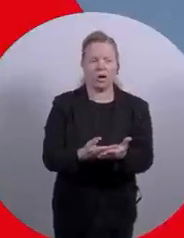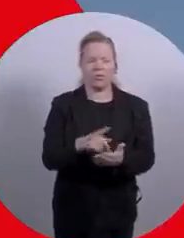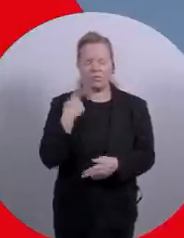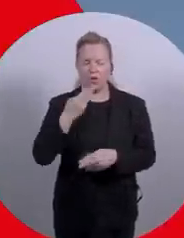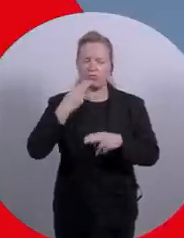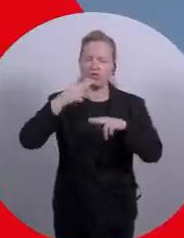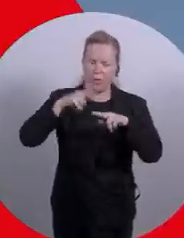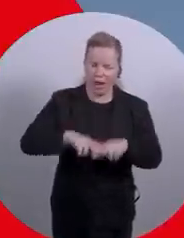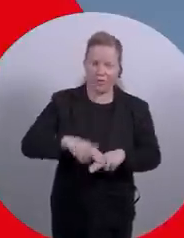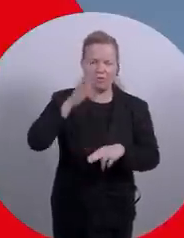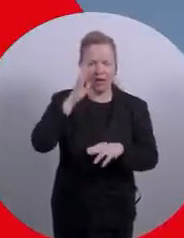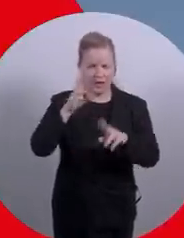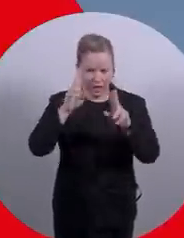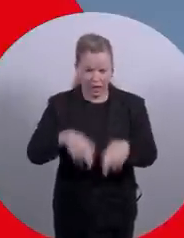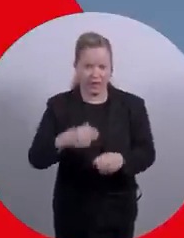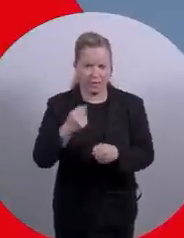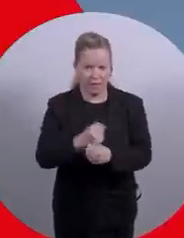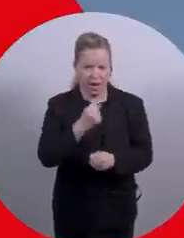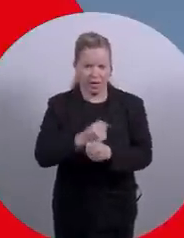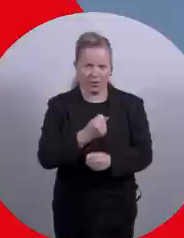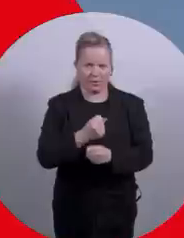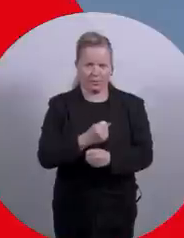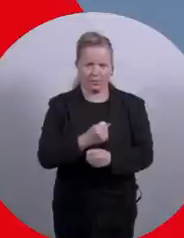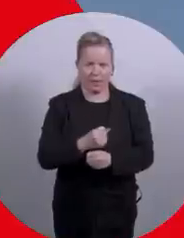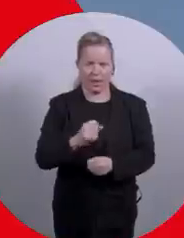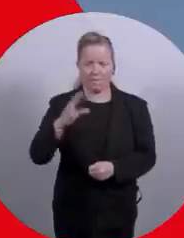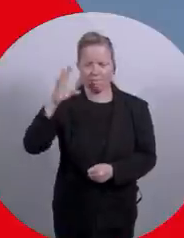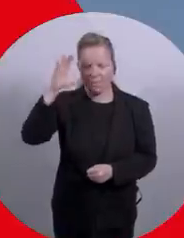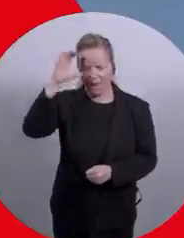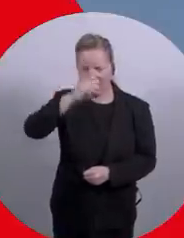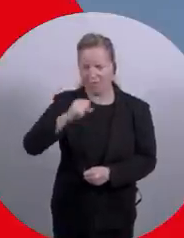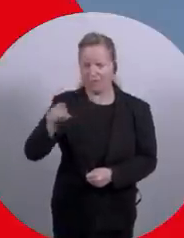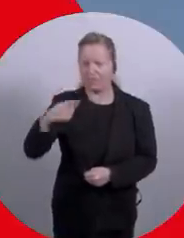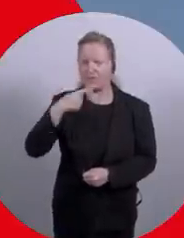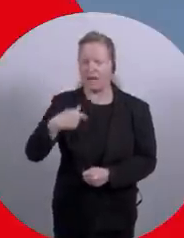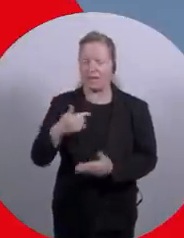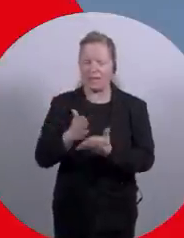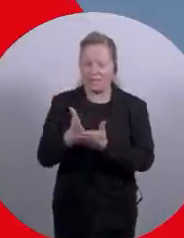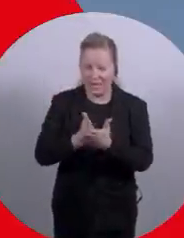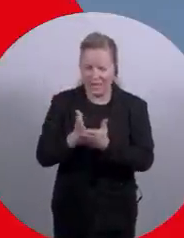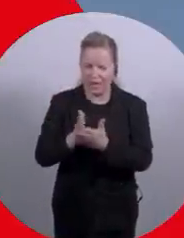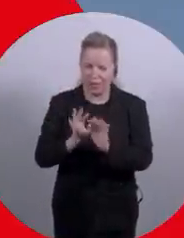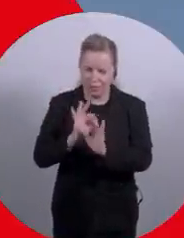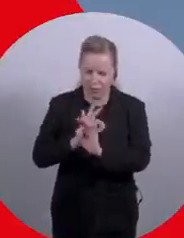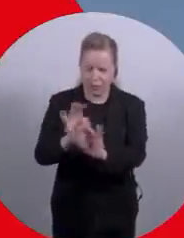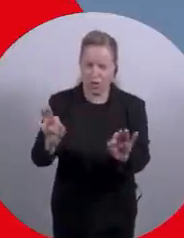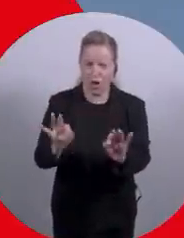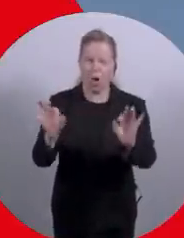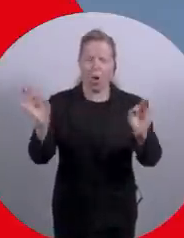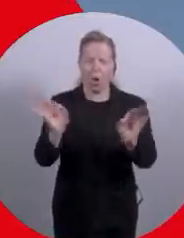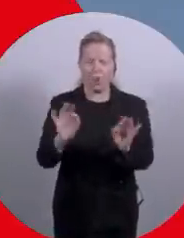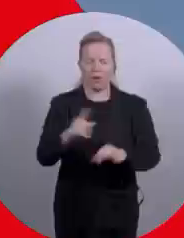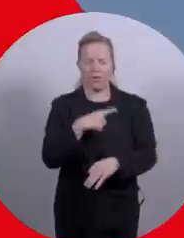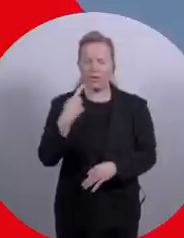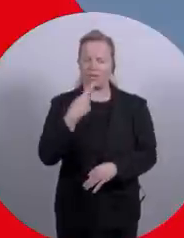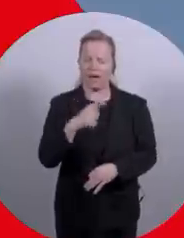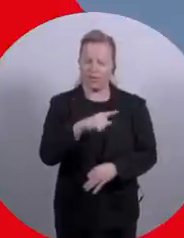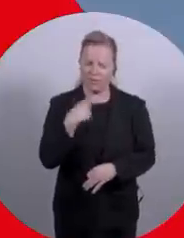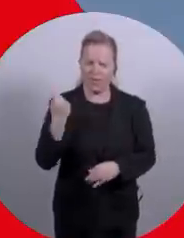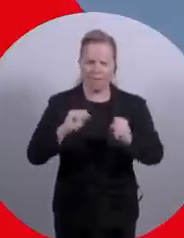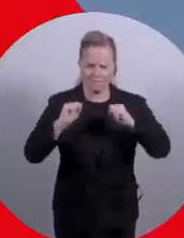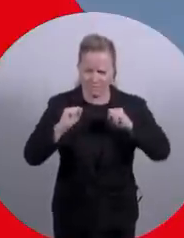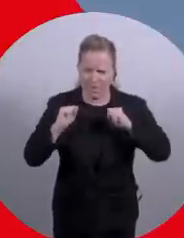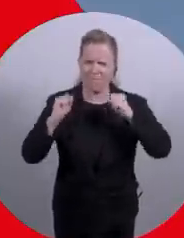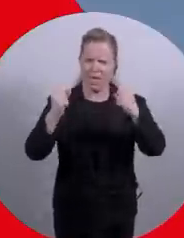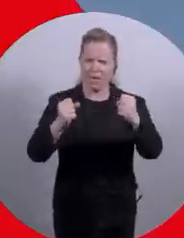euch dass man das richtige machen und man Begriff von dir zu verwenden wir dienen euch oder ob wir sagen wir setzen uns in